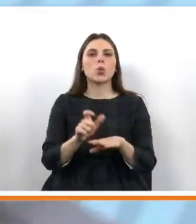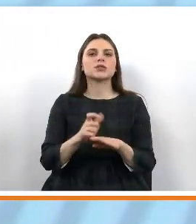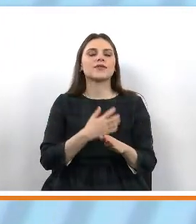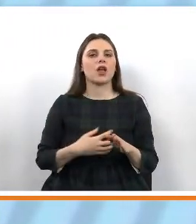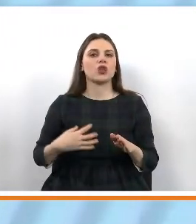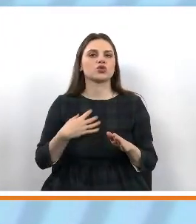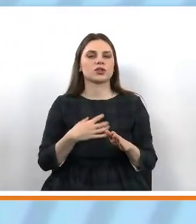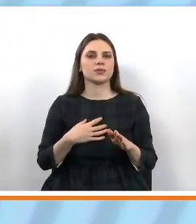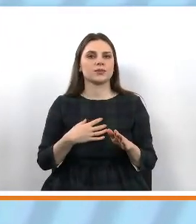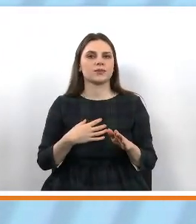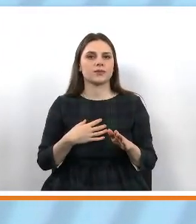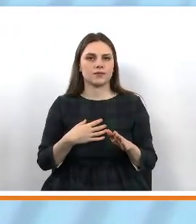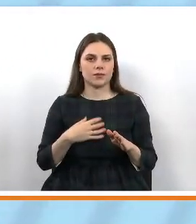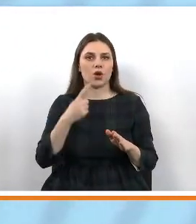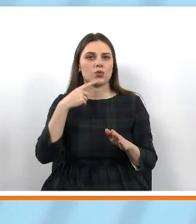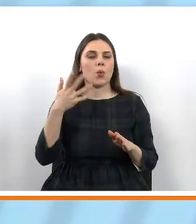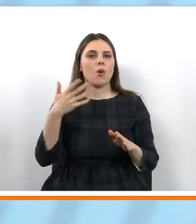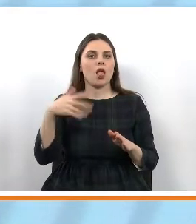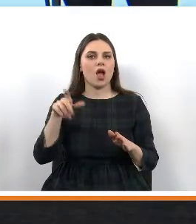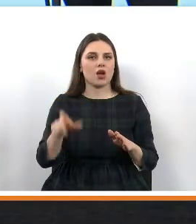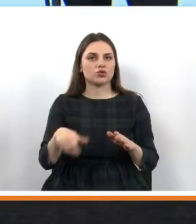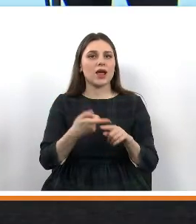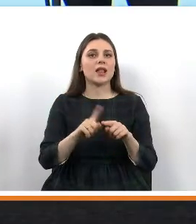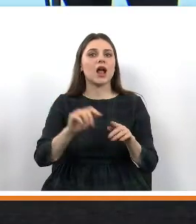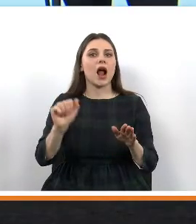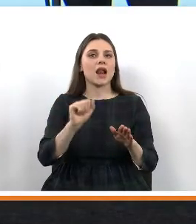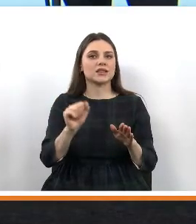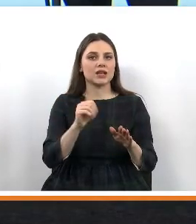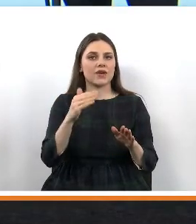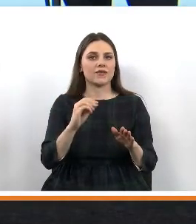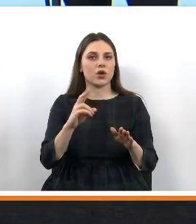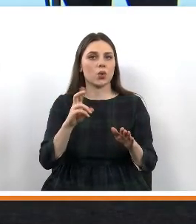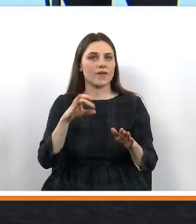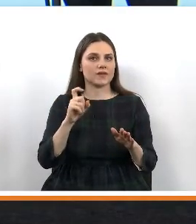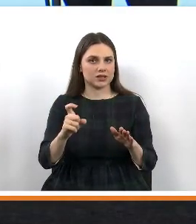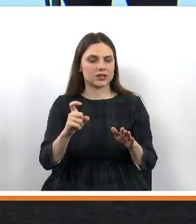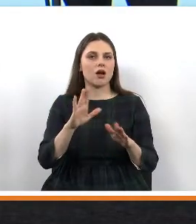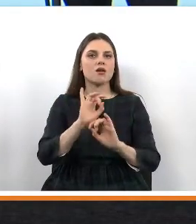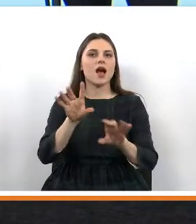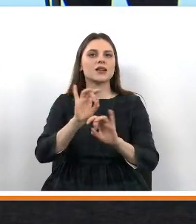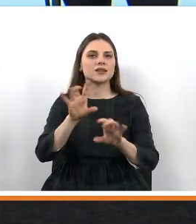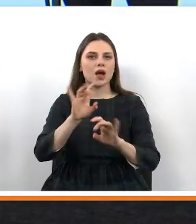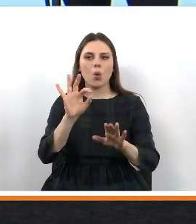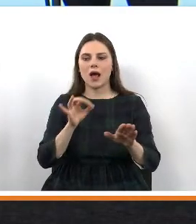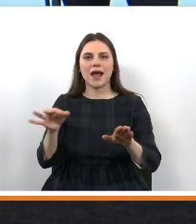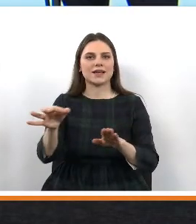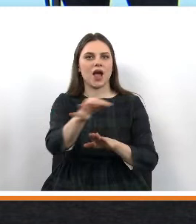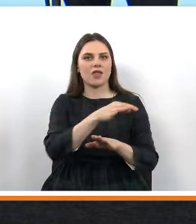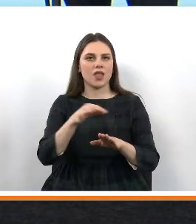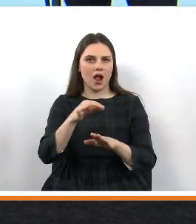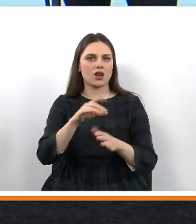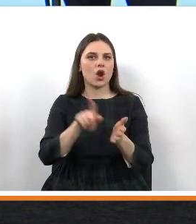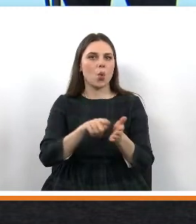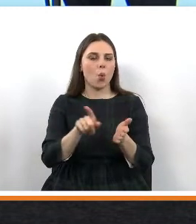будет докладчик. Это Александр Федотовских. Он нам расскажет про региональные льготы для фондов целевых